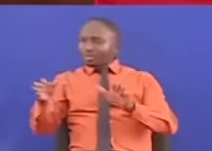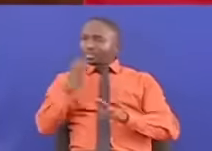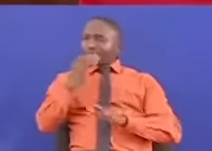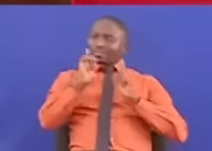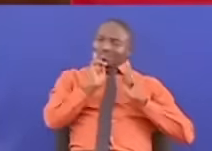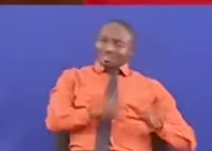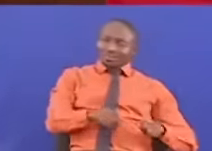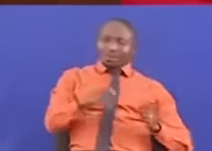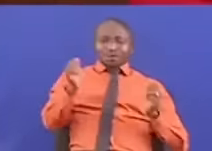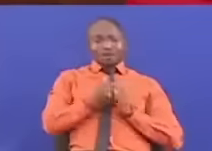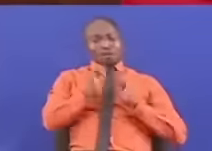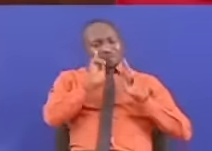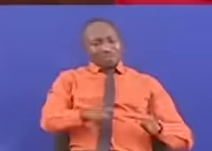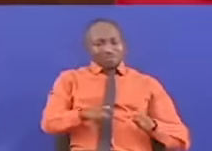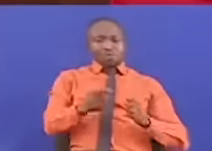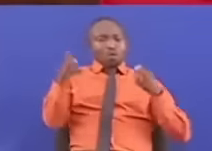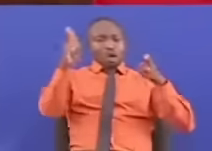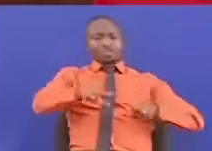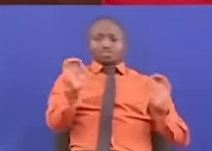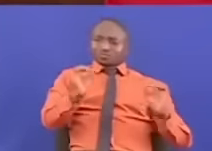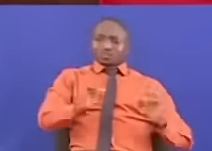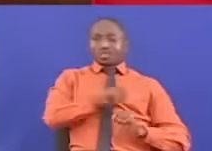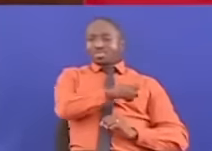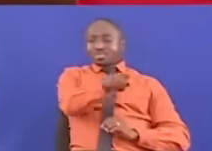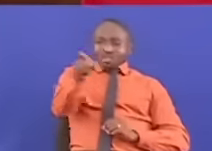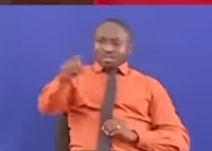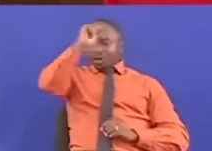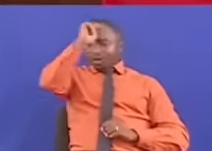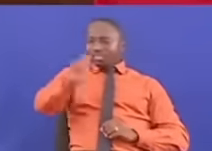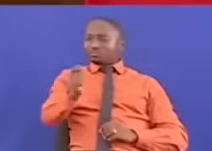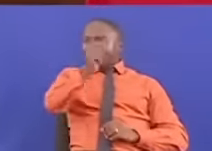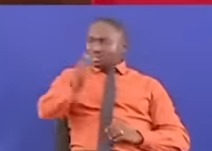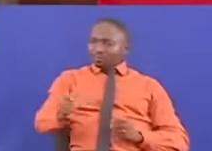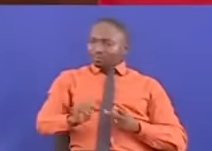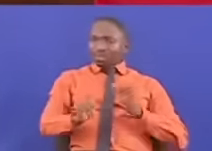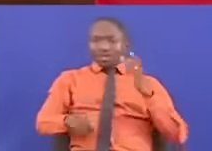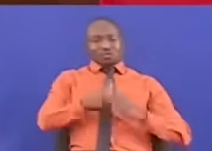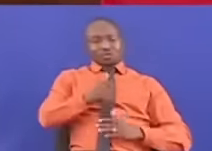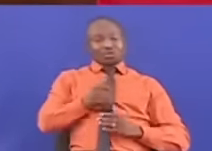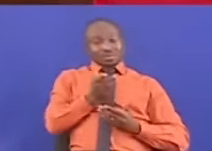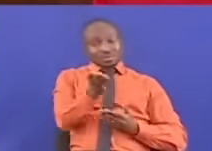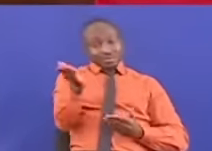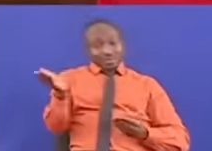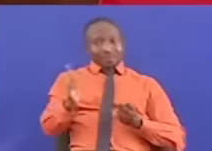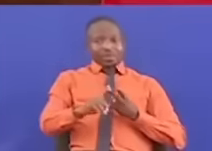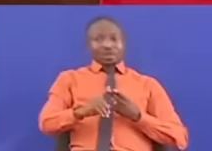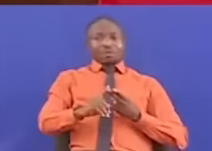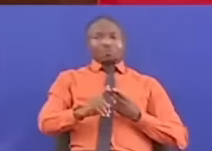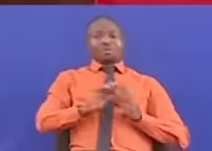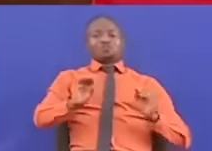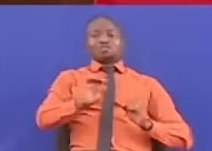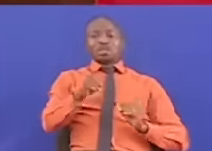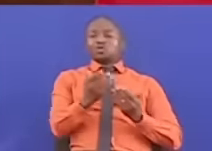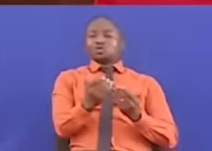meani vybo vipo hawaj hivi ny wesi watania na vizi weny dham misha nini watoto